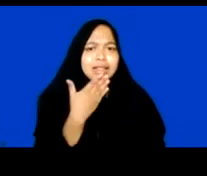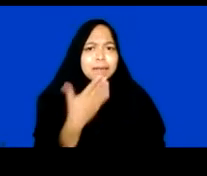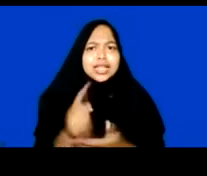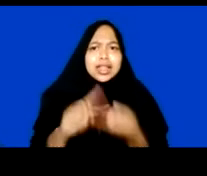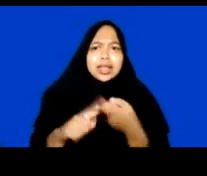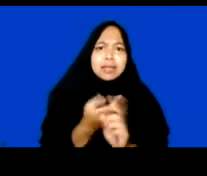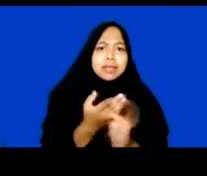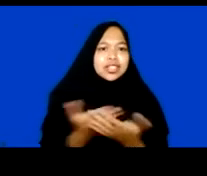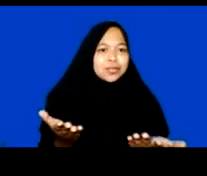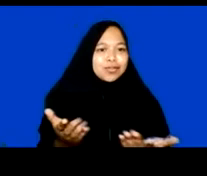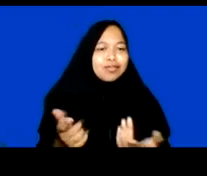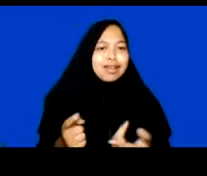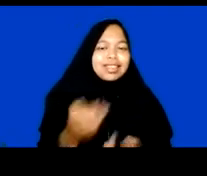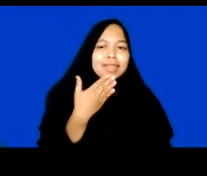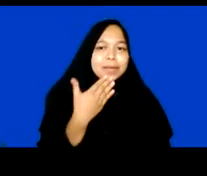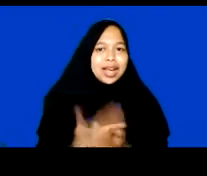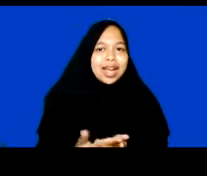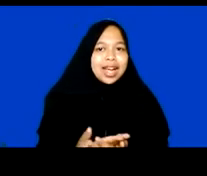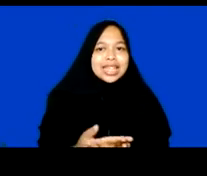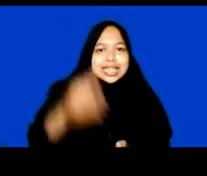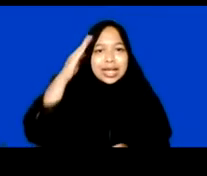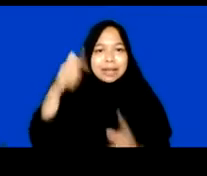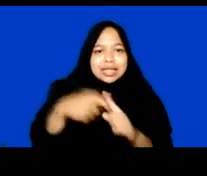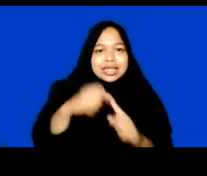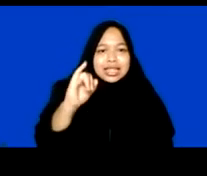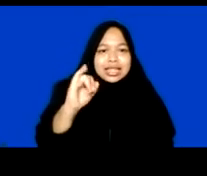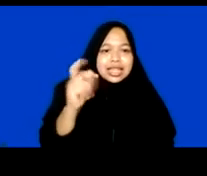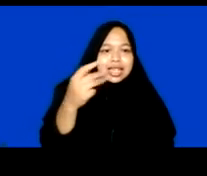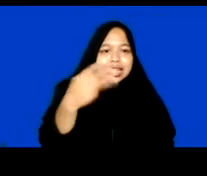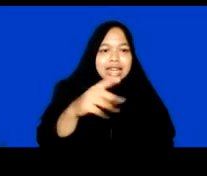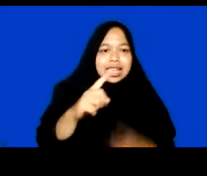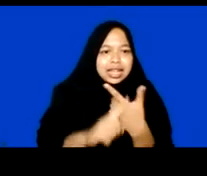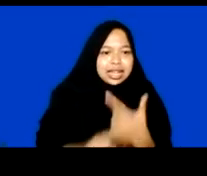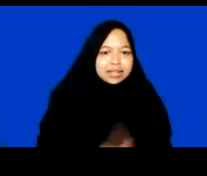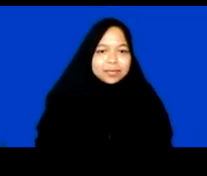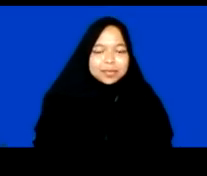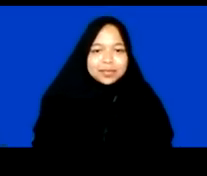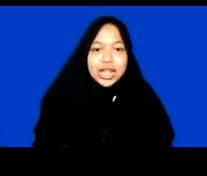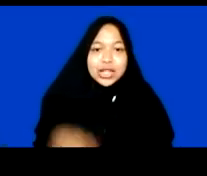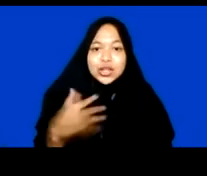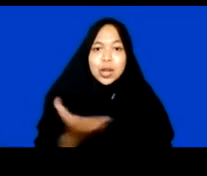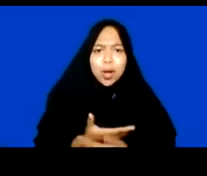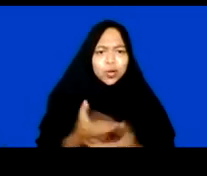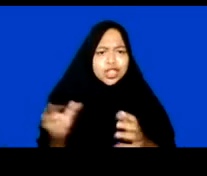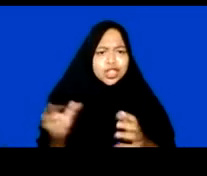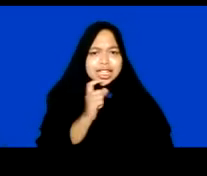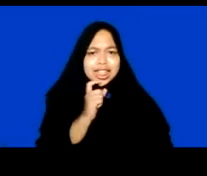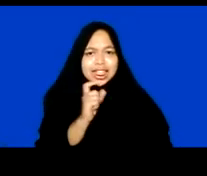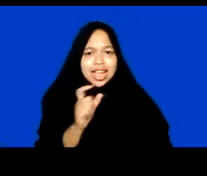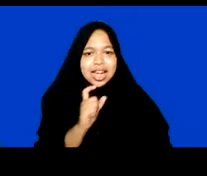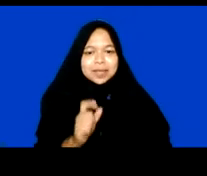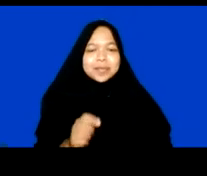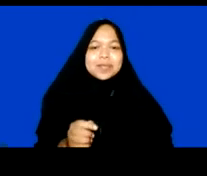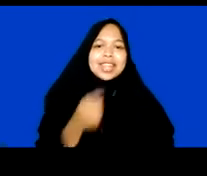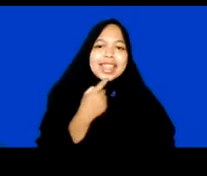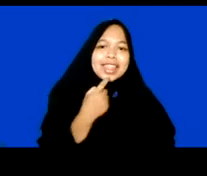terima kasih Mas Kirei telah bersedia bersharing ilmunya kepada kita semua nih, sangat bermanfaat sekali. Semoga